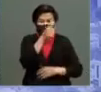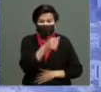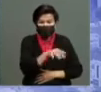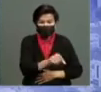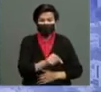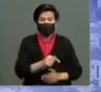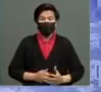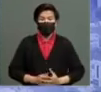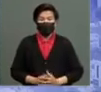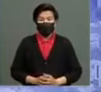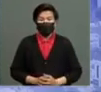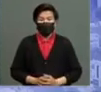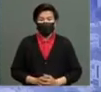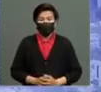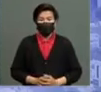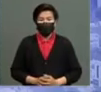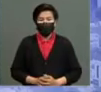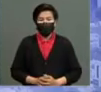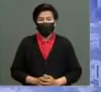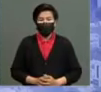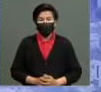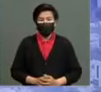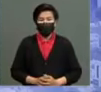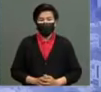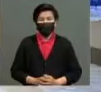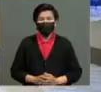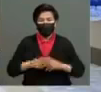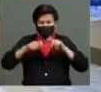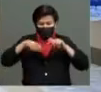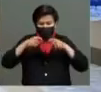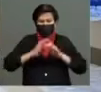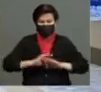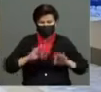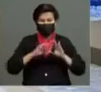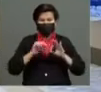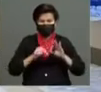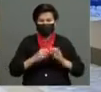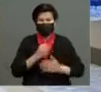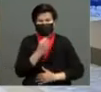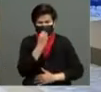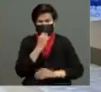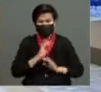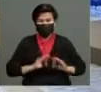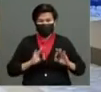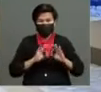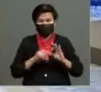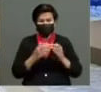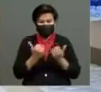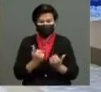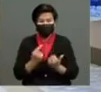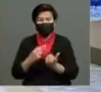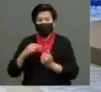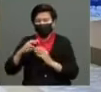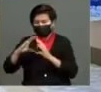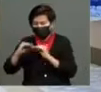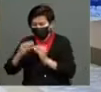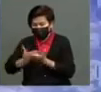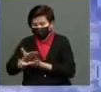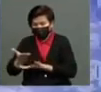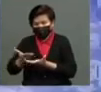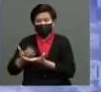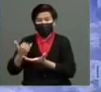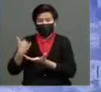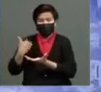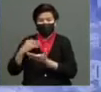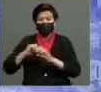คือต้องเนื่องจากอาหารก็เป็นปัจจัย4ก็ได้รับผลกระทบด้วยเหมือนกันเพราะฉะนั้นตรงนี้ได้มีการพูดคุยกันครับโดยทาง